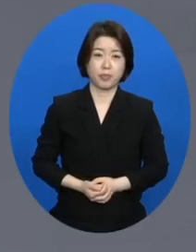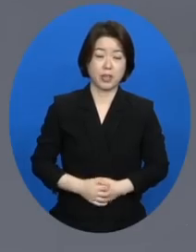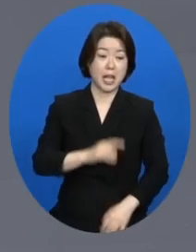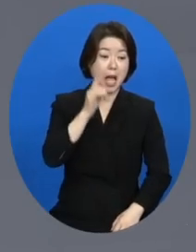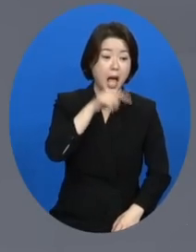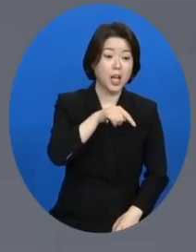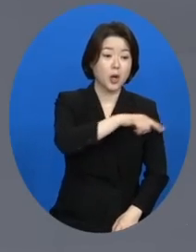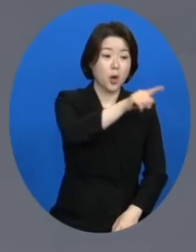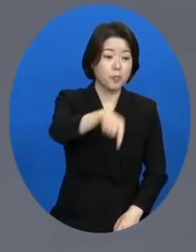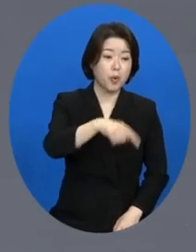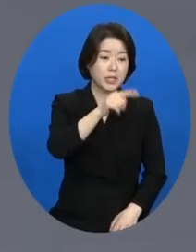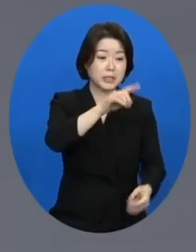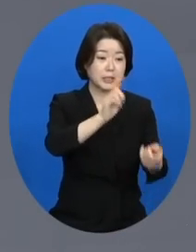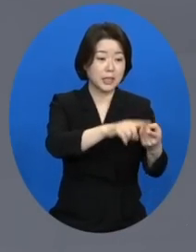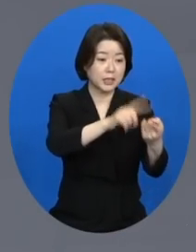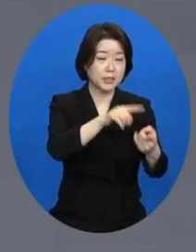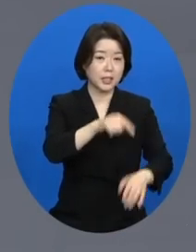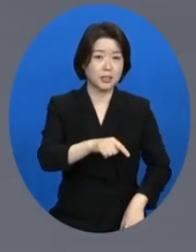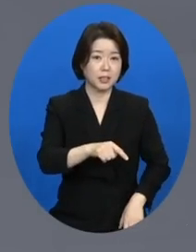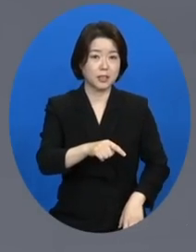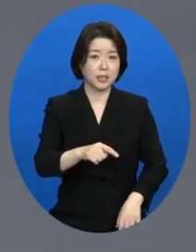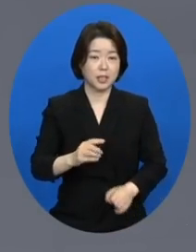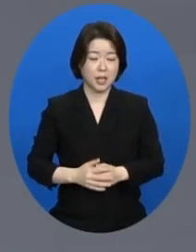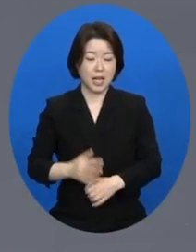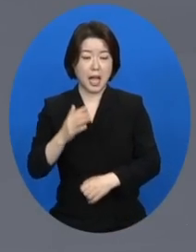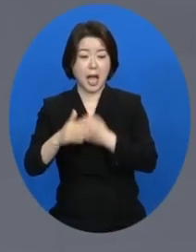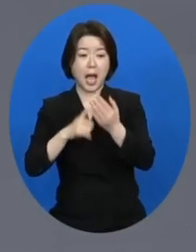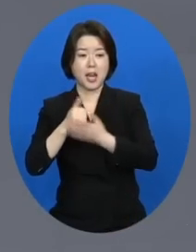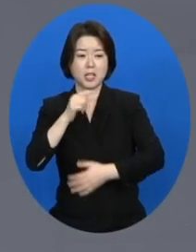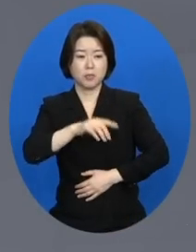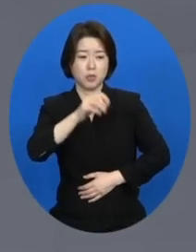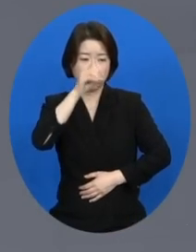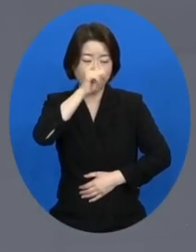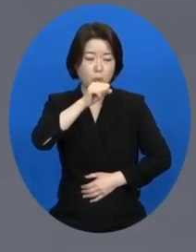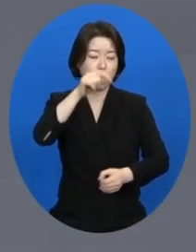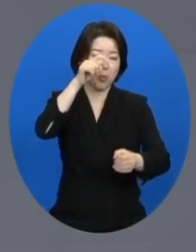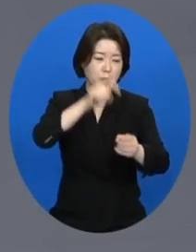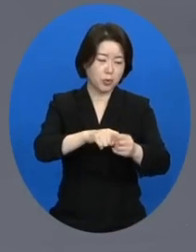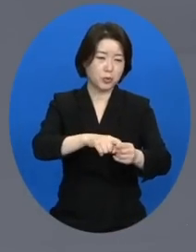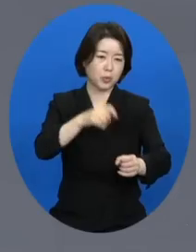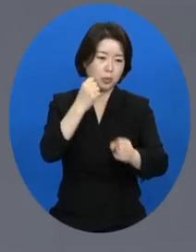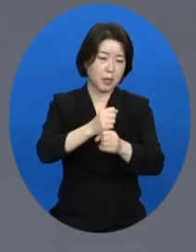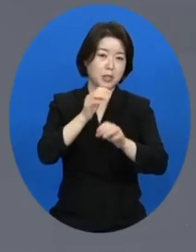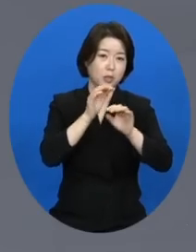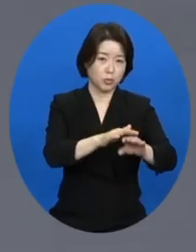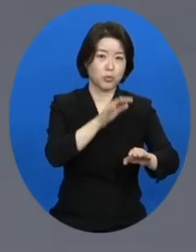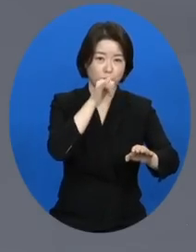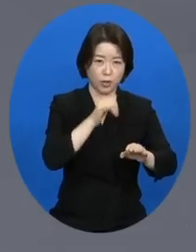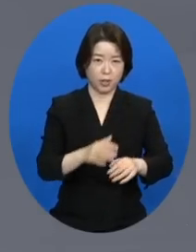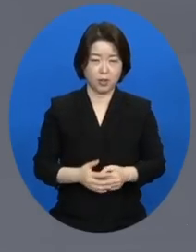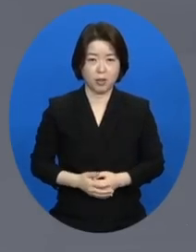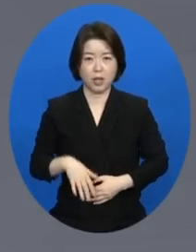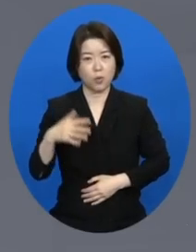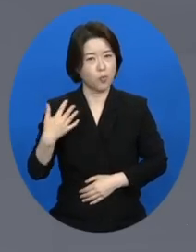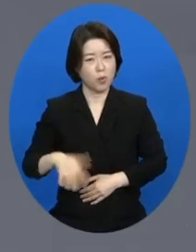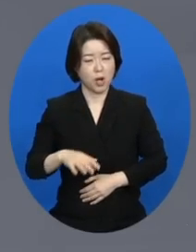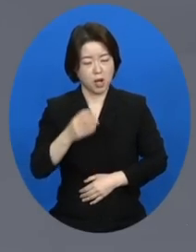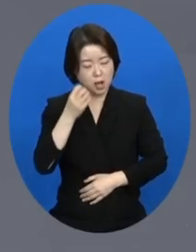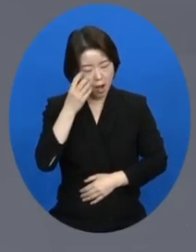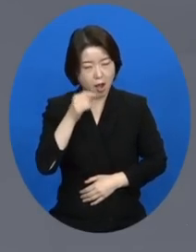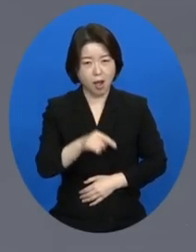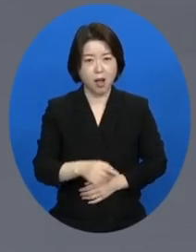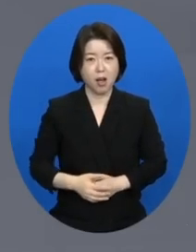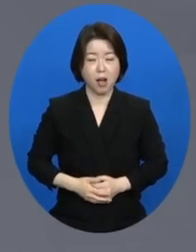악처럼 보이는 그 자체를 하나님은 선으로 의도하셨다는 것입니다. 이 말씀을 지금 하고 있는 거예요. 이거 놀라운 신비입니다.